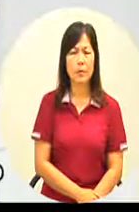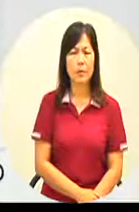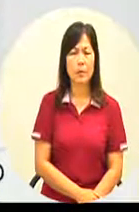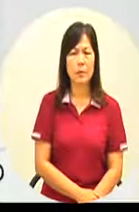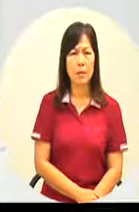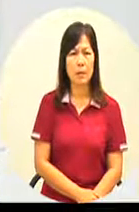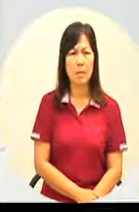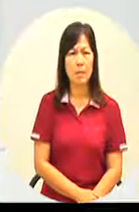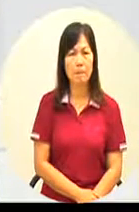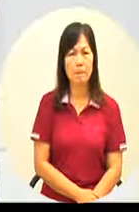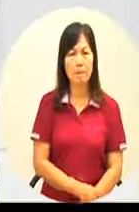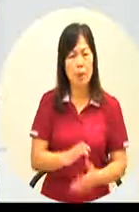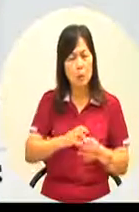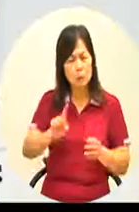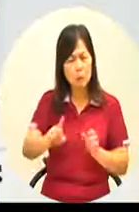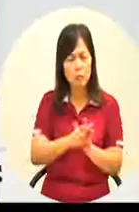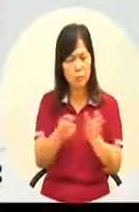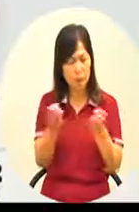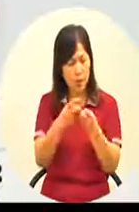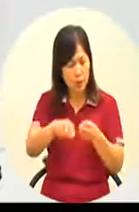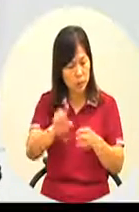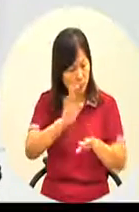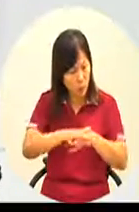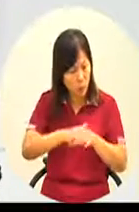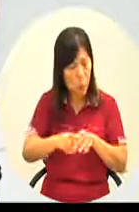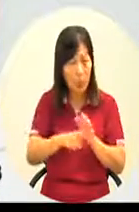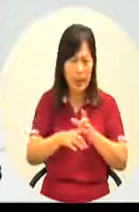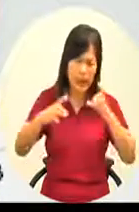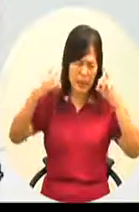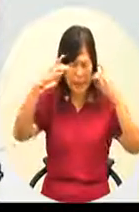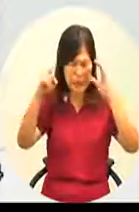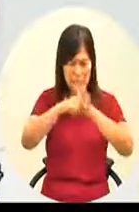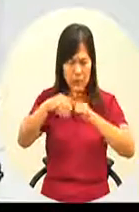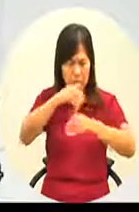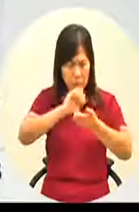个事情发生？这个噪音等音线的划定，